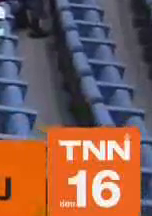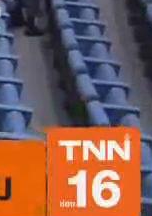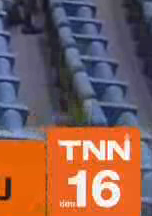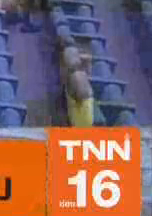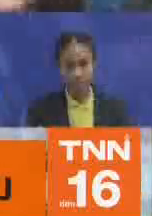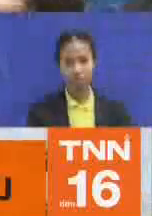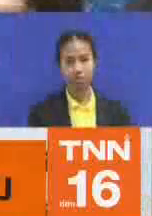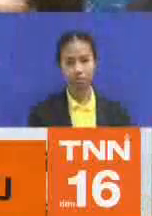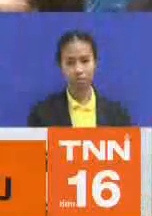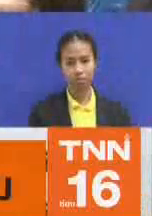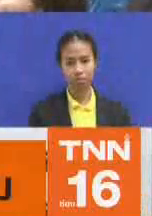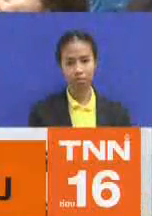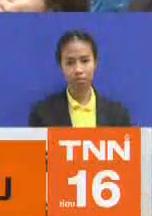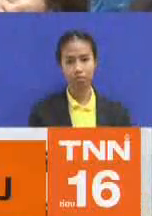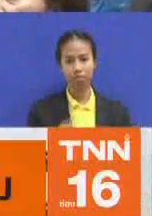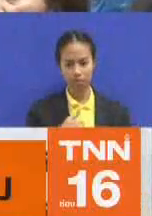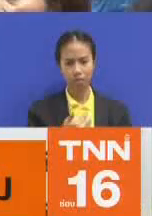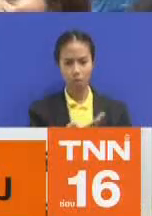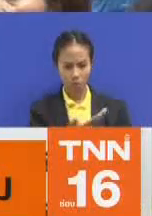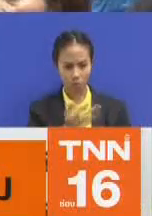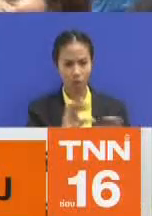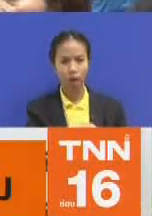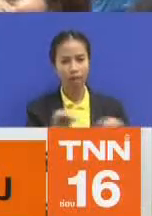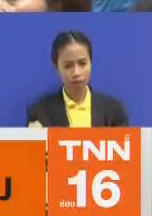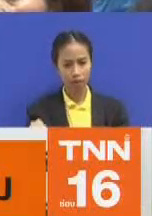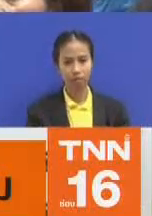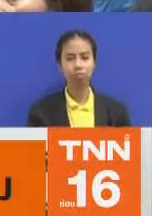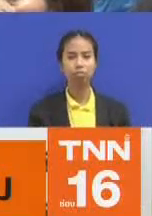ทยครับรวมไปถึงส.ส.ของพรรค